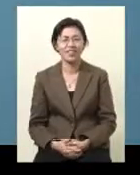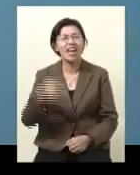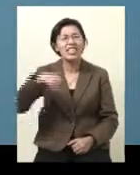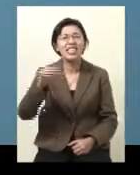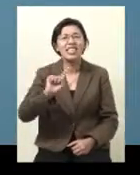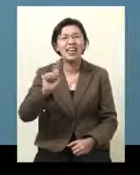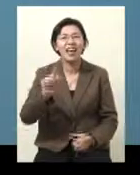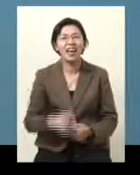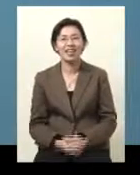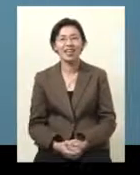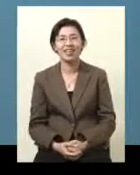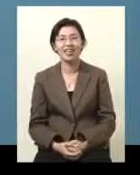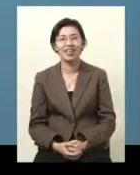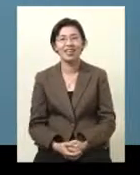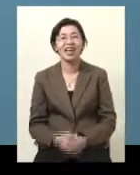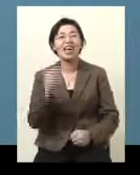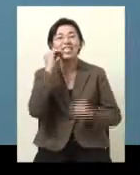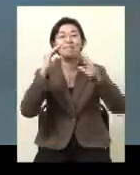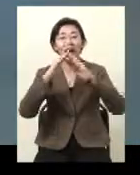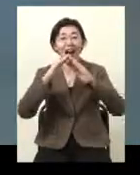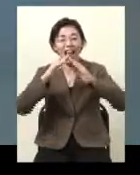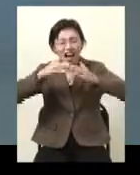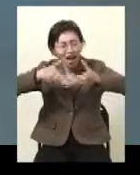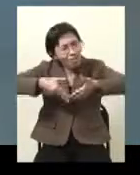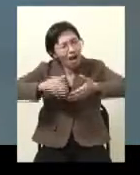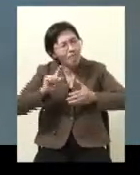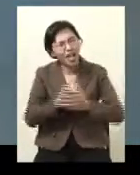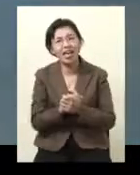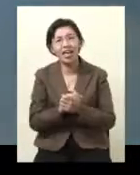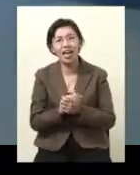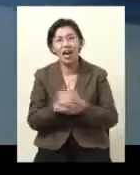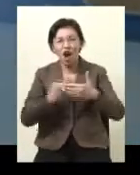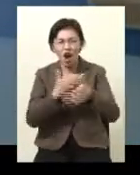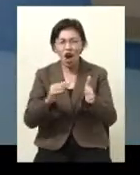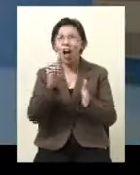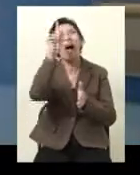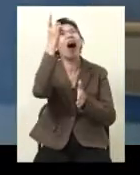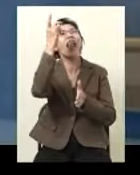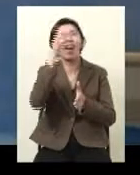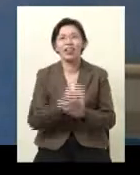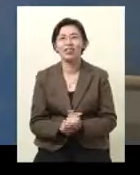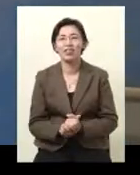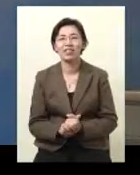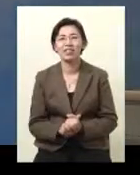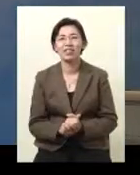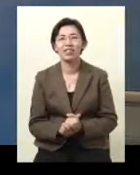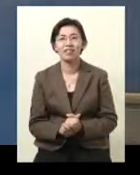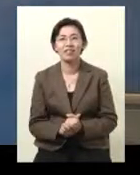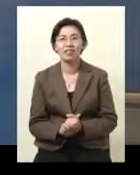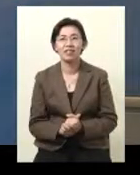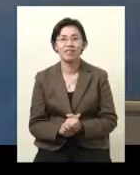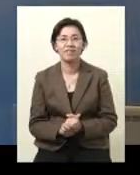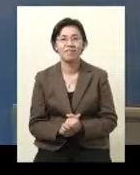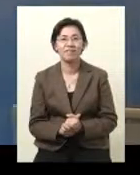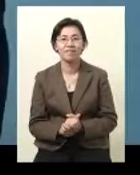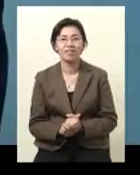ที่นี่อยู่ที่ไหนเนี่ย ที่นี่คือบ้านกับหัวค ่ ะ อ้าวแล้วทำไมเป็นแบบนี้อะไรอยู่ข้างบนน่ะ กลัวค่ะแต่แม่เป็นของปลอม